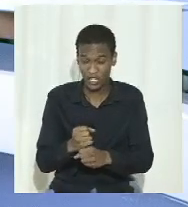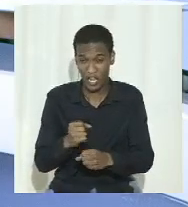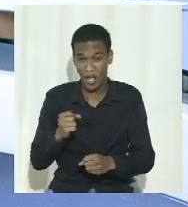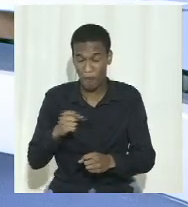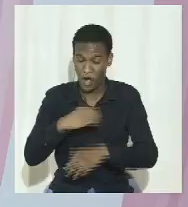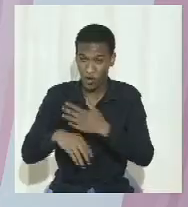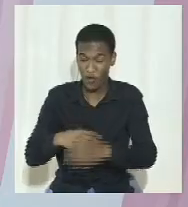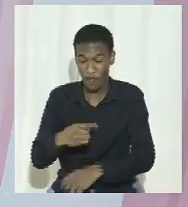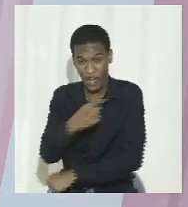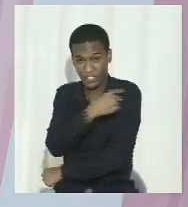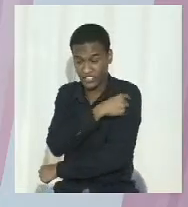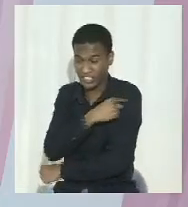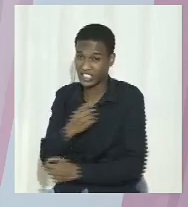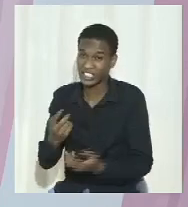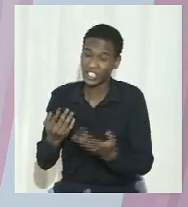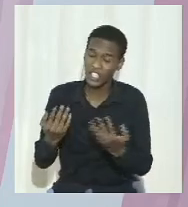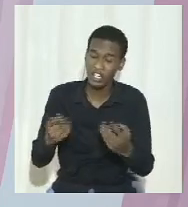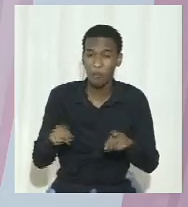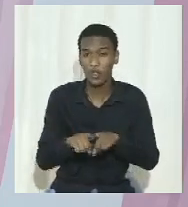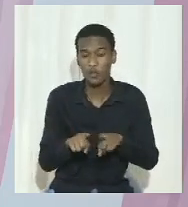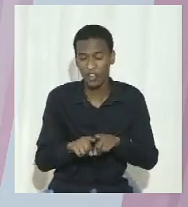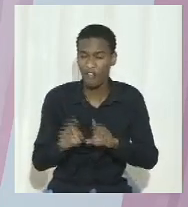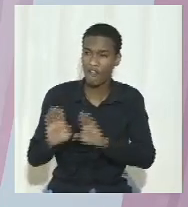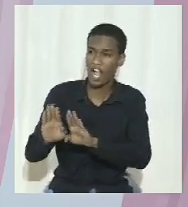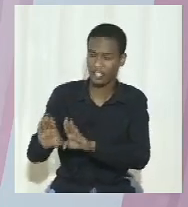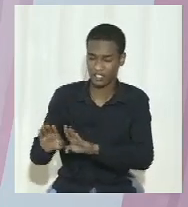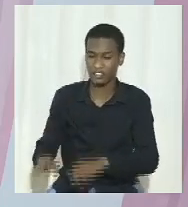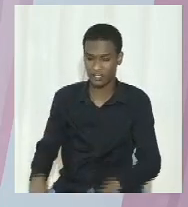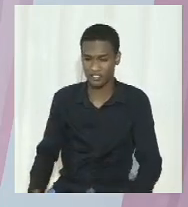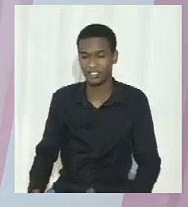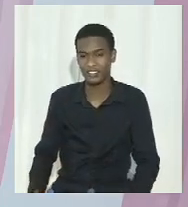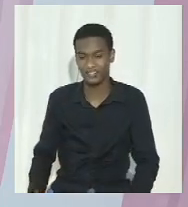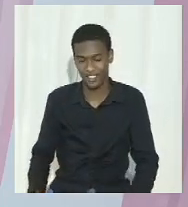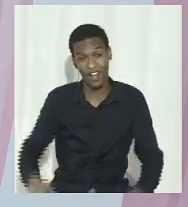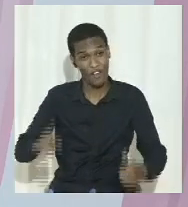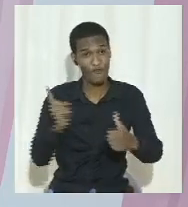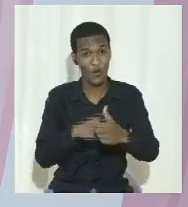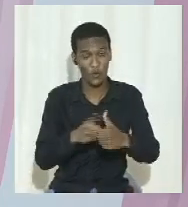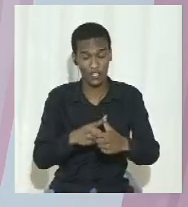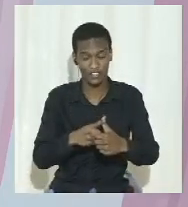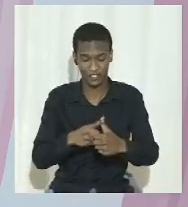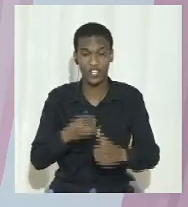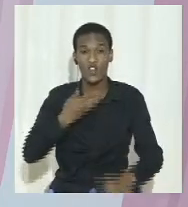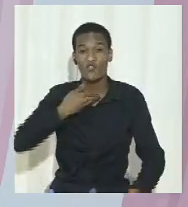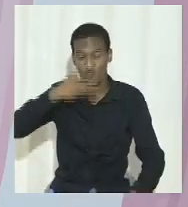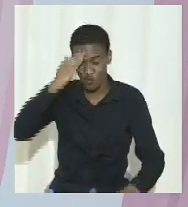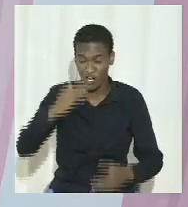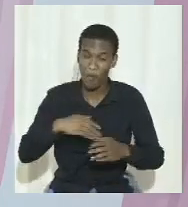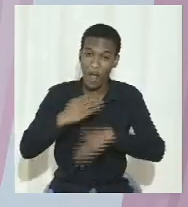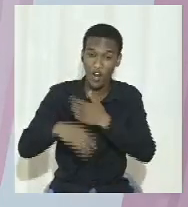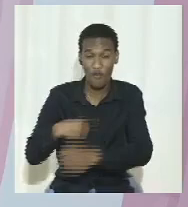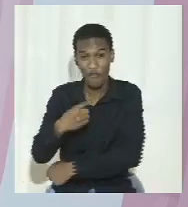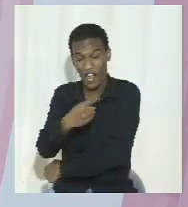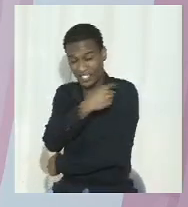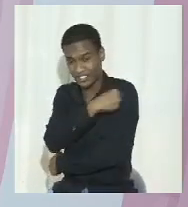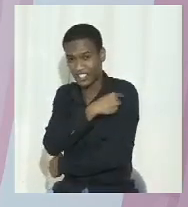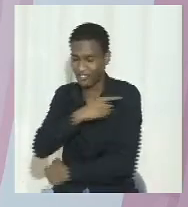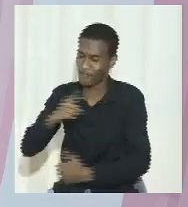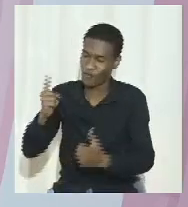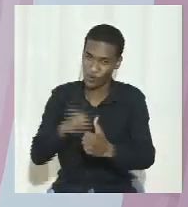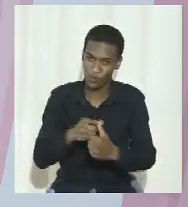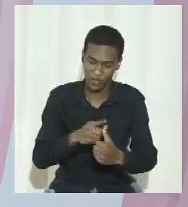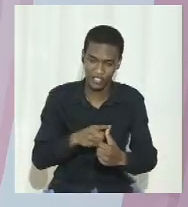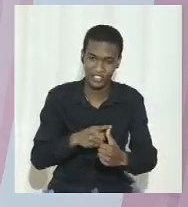ny olona tokony hisitraka azy aloha raha raisintsika dia ny olona